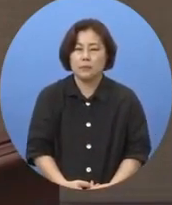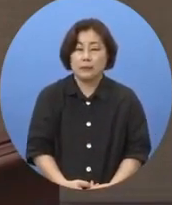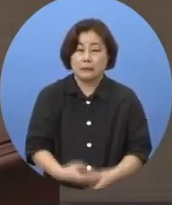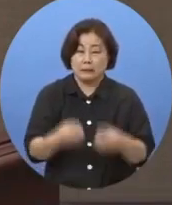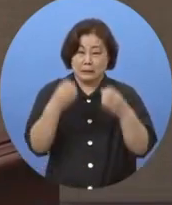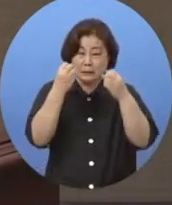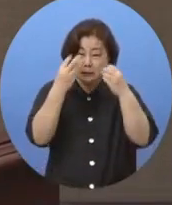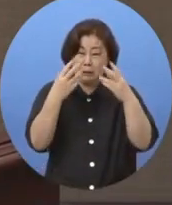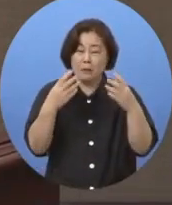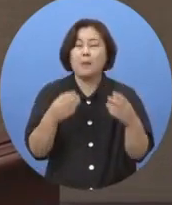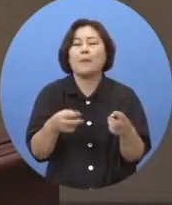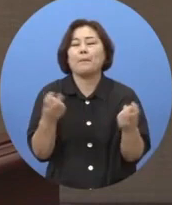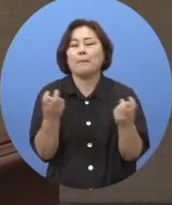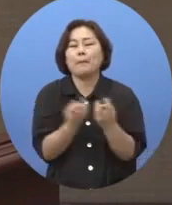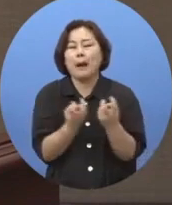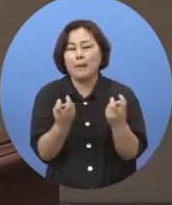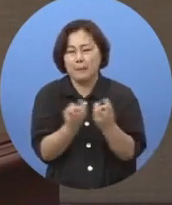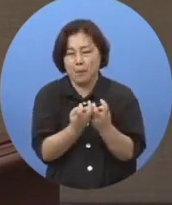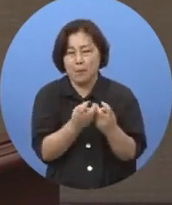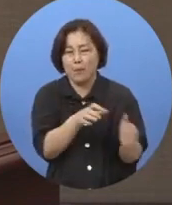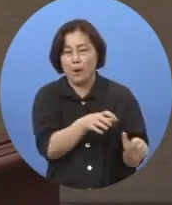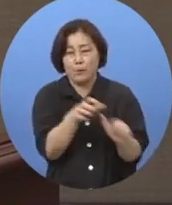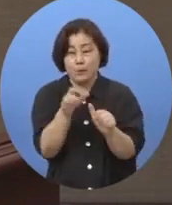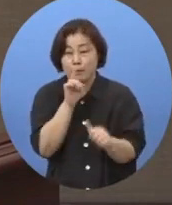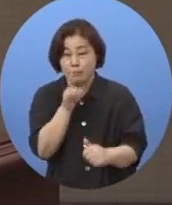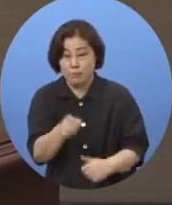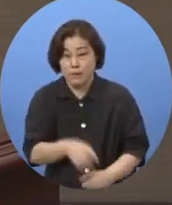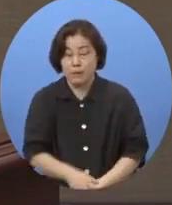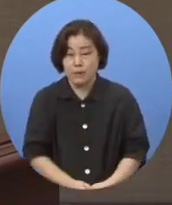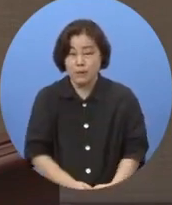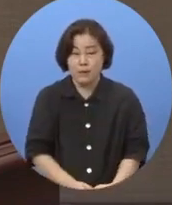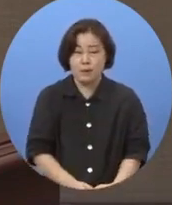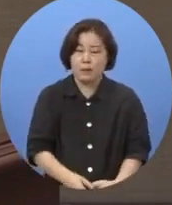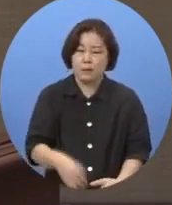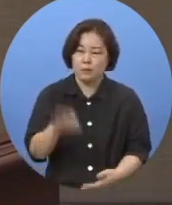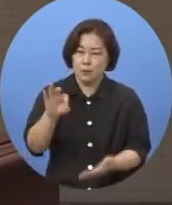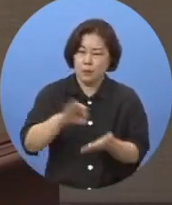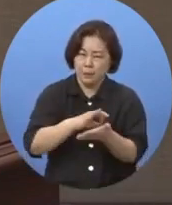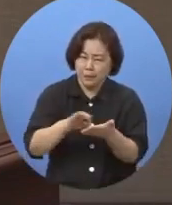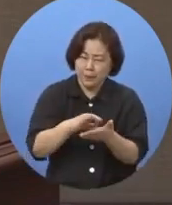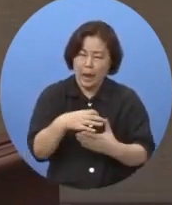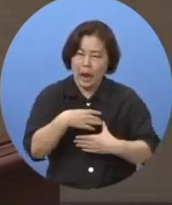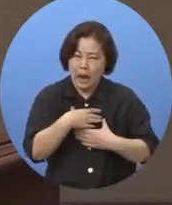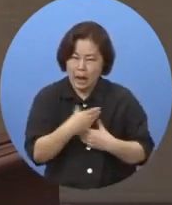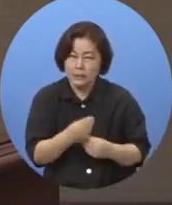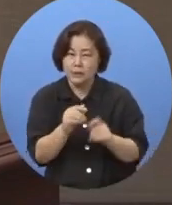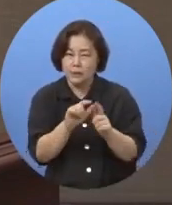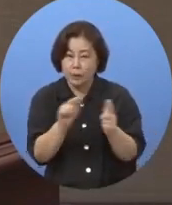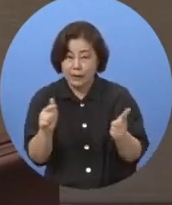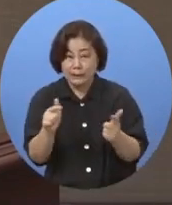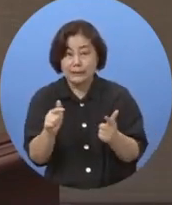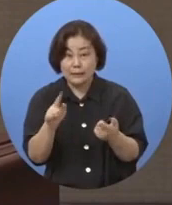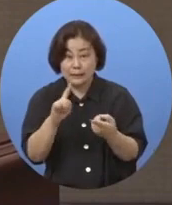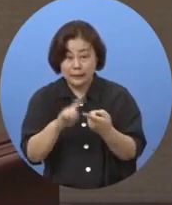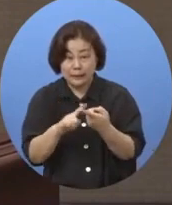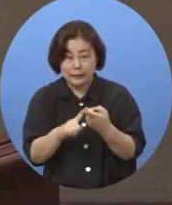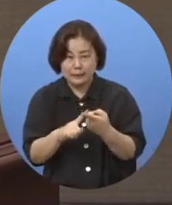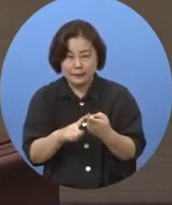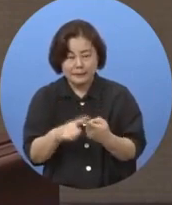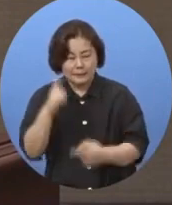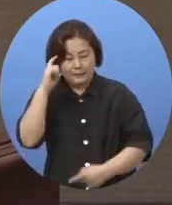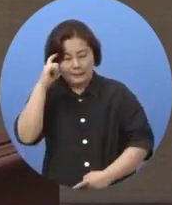건축공법을 적용함에 있어 비용 안정성 등 여러 가지 측면에서